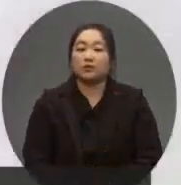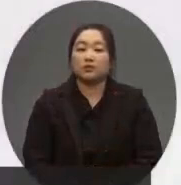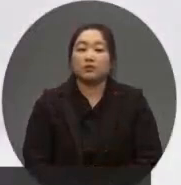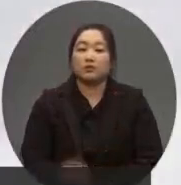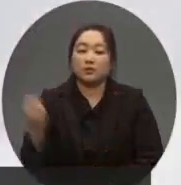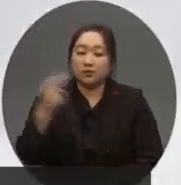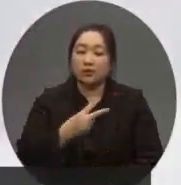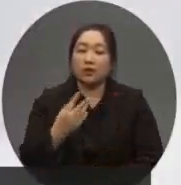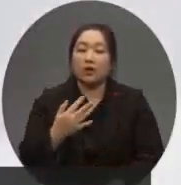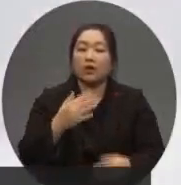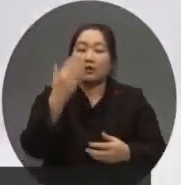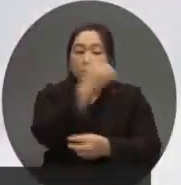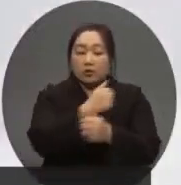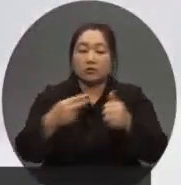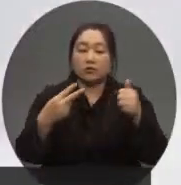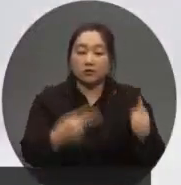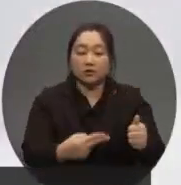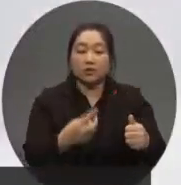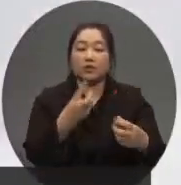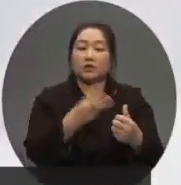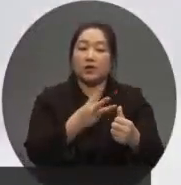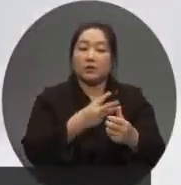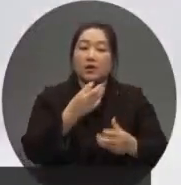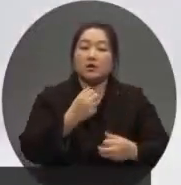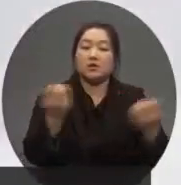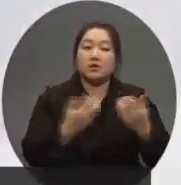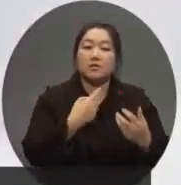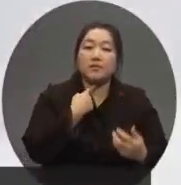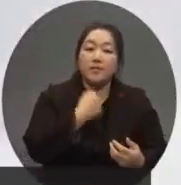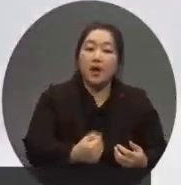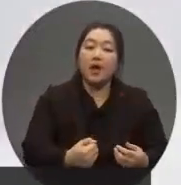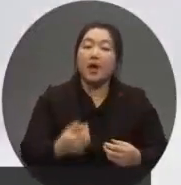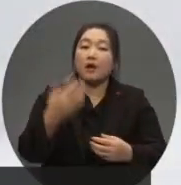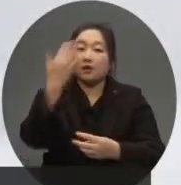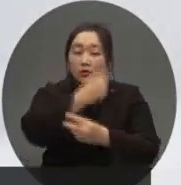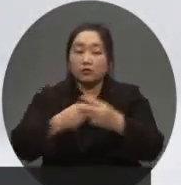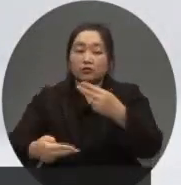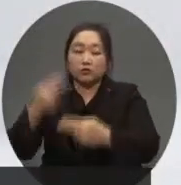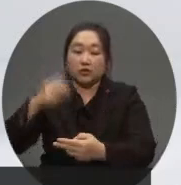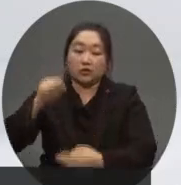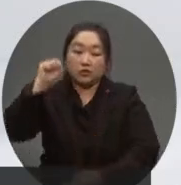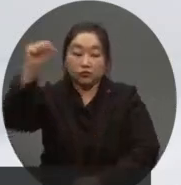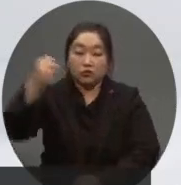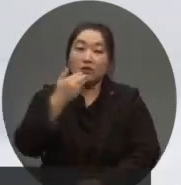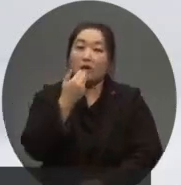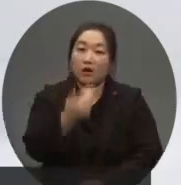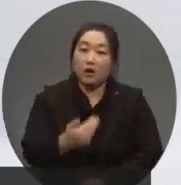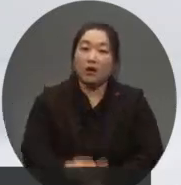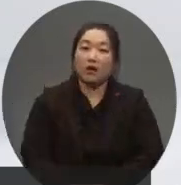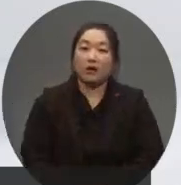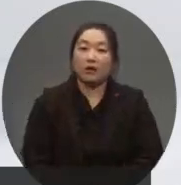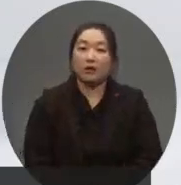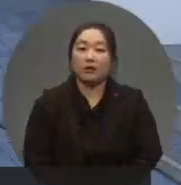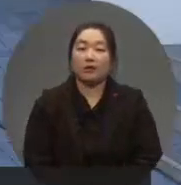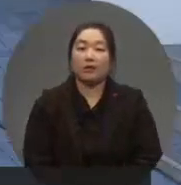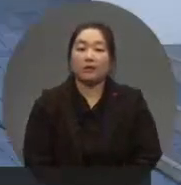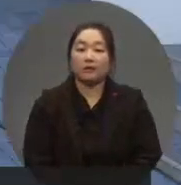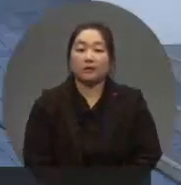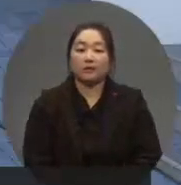거기에 청주 흥덕에서 삼선을 했던 노영민 전 비서실장이 청주 상당으로 출마할 가능성이 높은